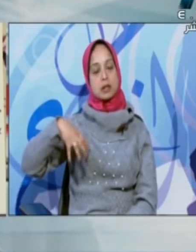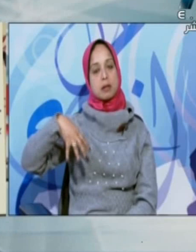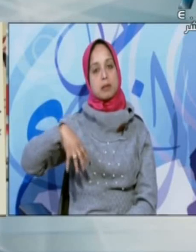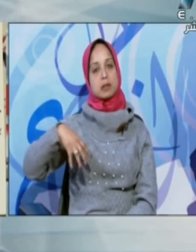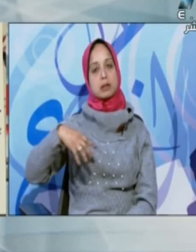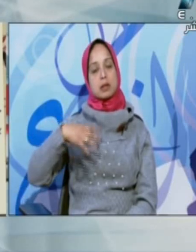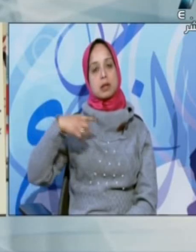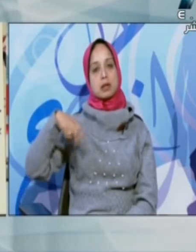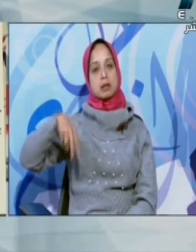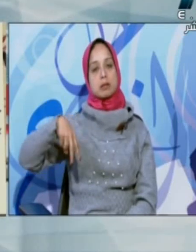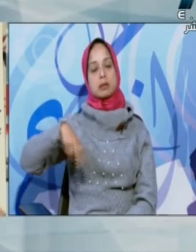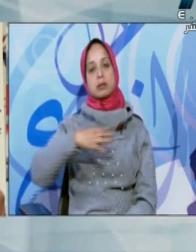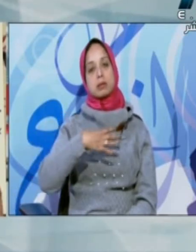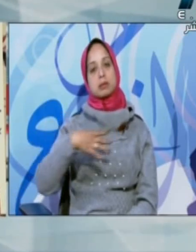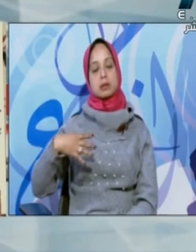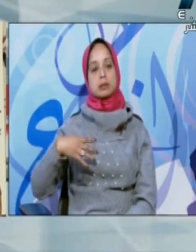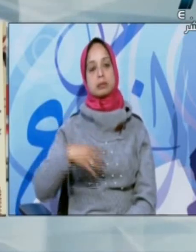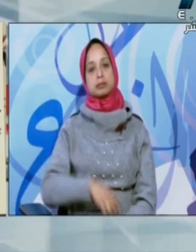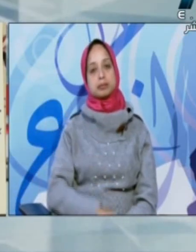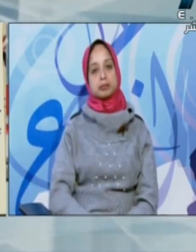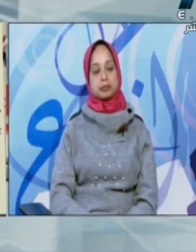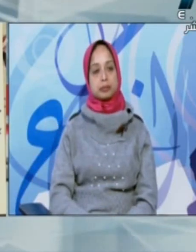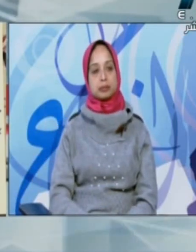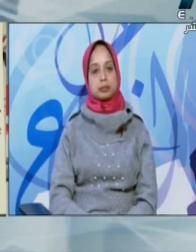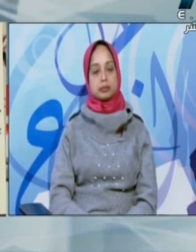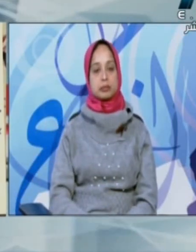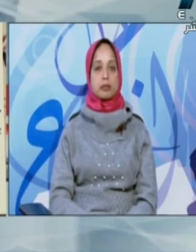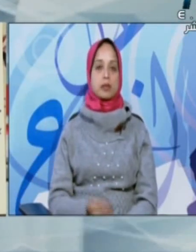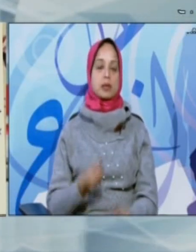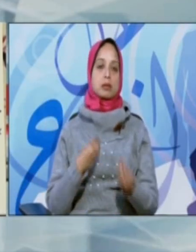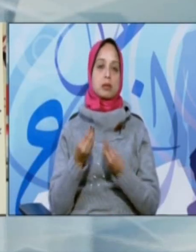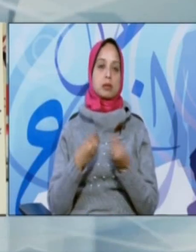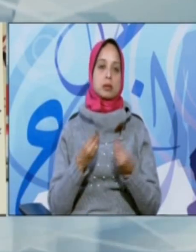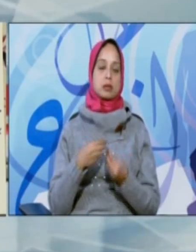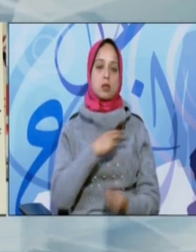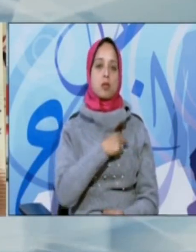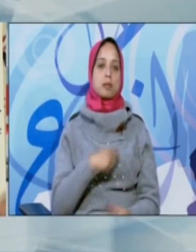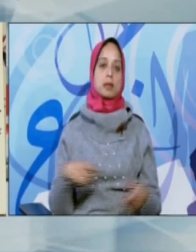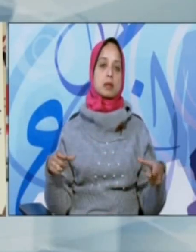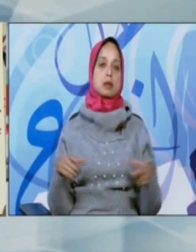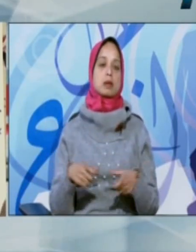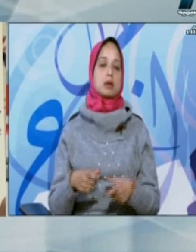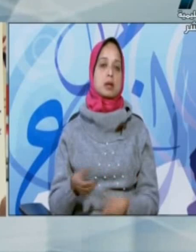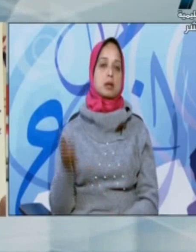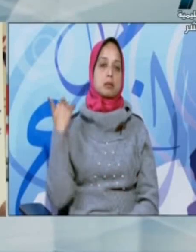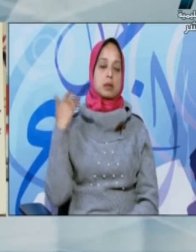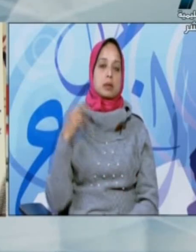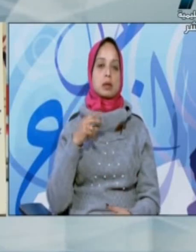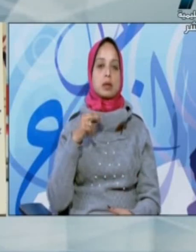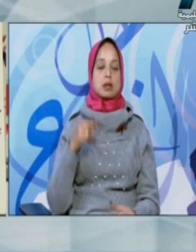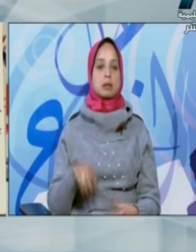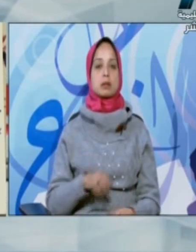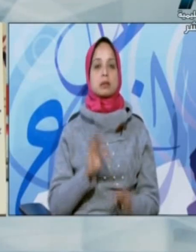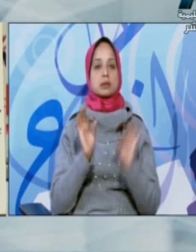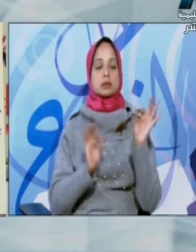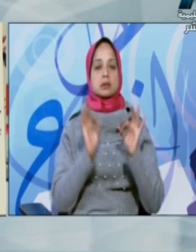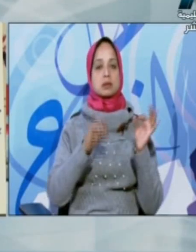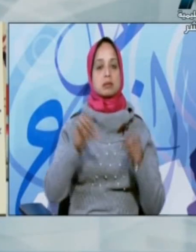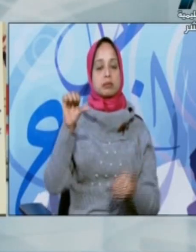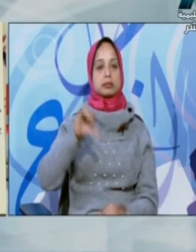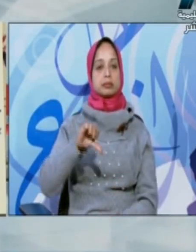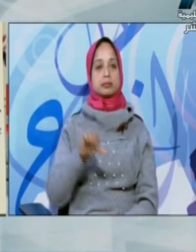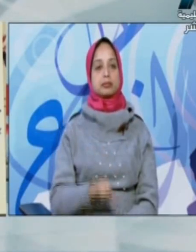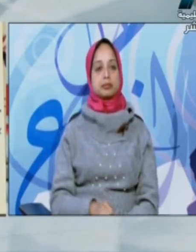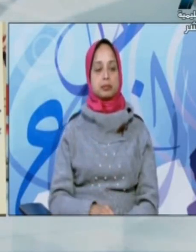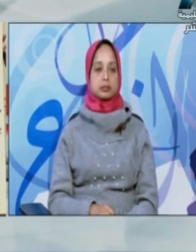1948. تاني معايا كده؟ لما أقول عندي مفاوضات حكومات الأقلية الفترة اللي فاتت أنا قلت فيه تدهور في الوضع السياسي، لما